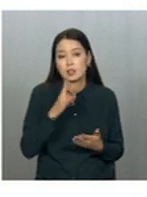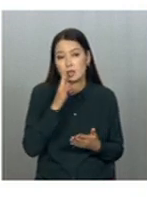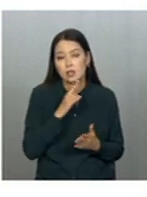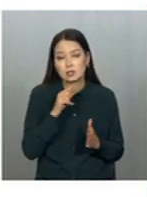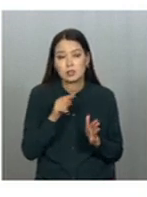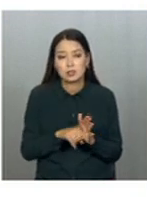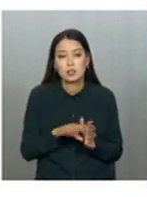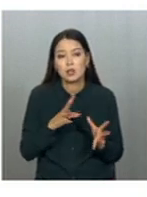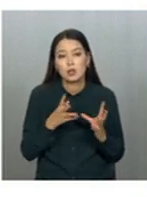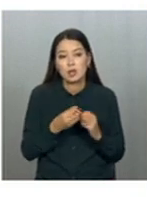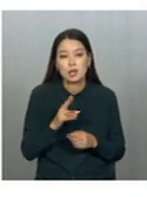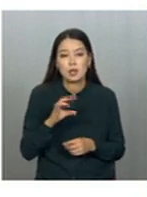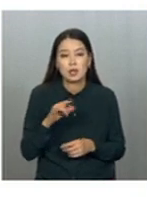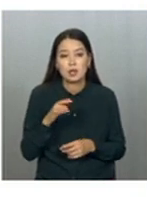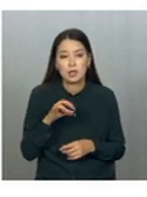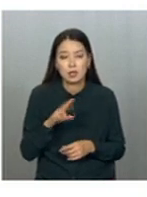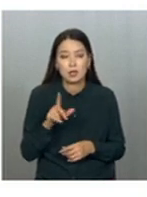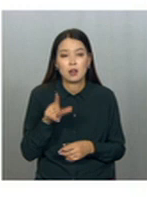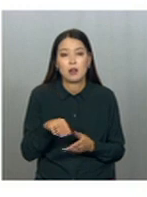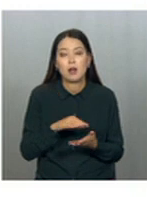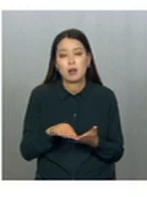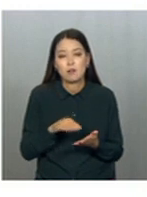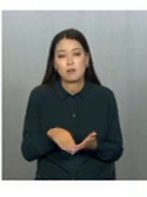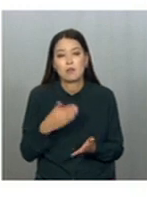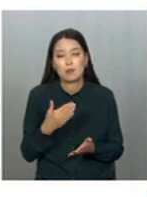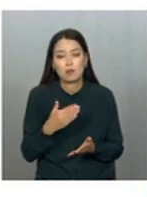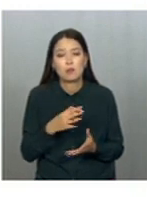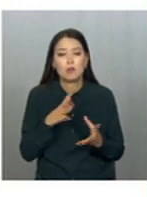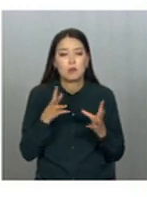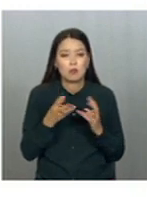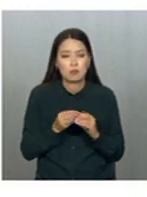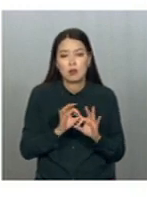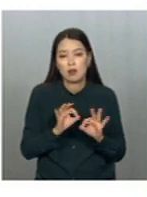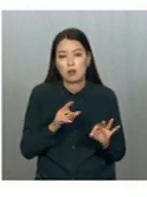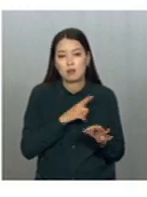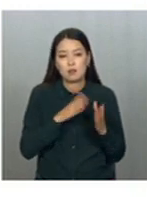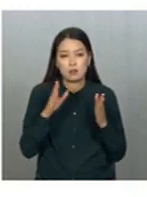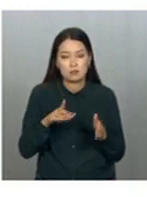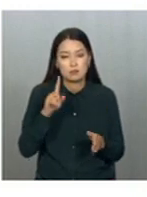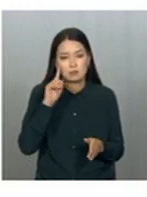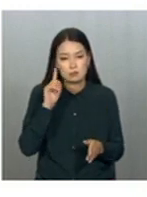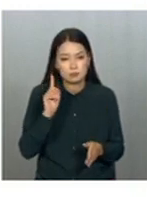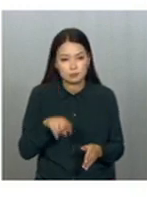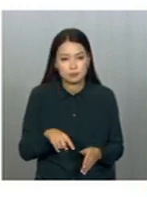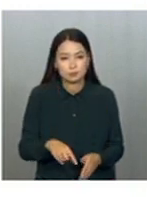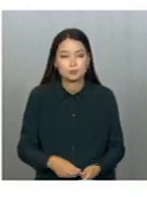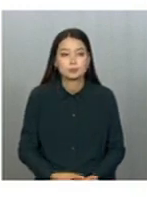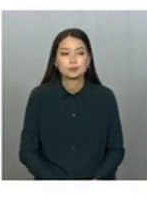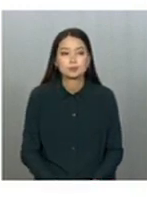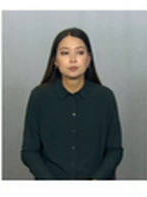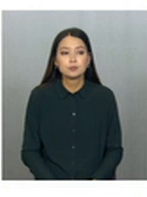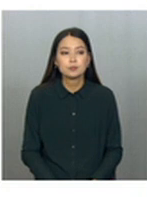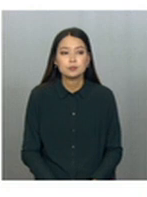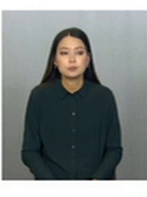өскен Крейгел, қазақтардың мінезі туралы бәрін өте жақсы білгендіктен осылай айтып отыр. Келесі